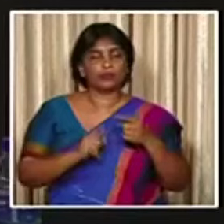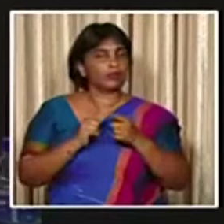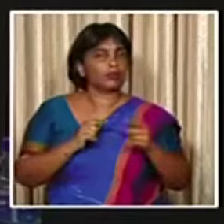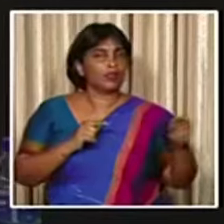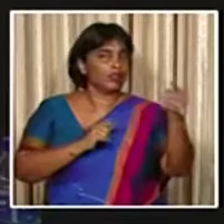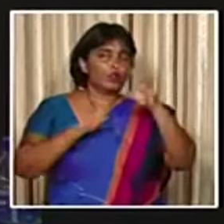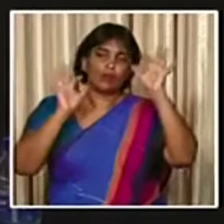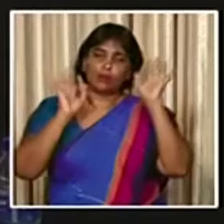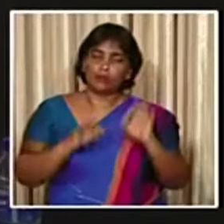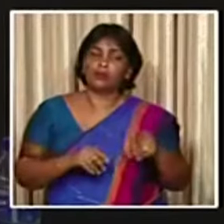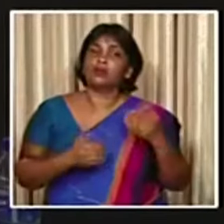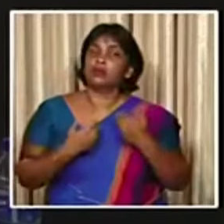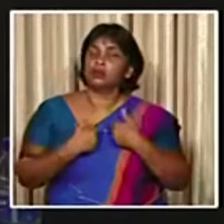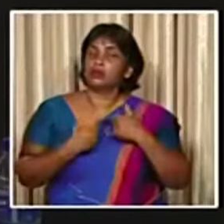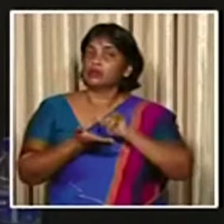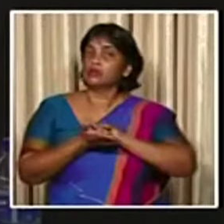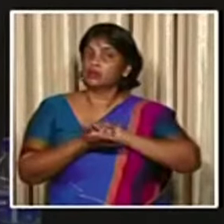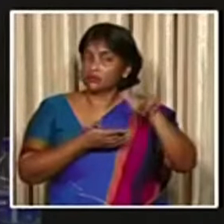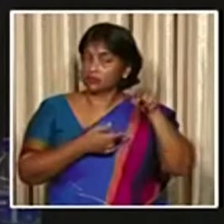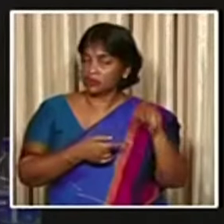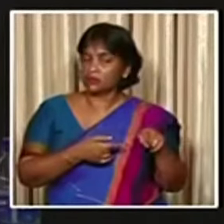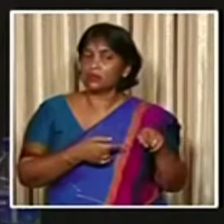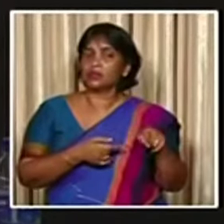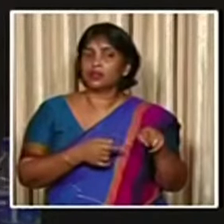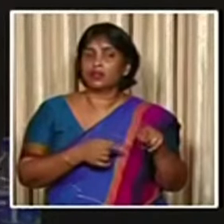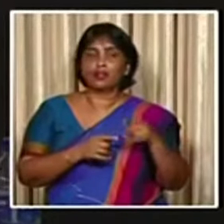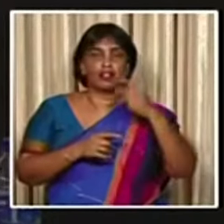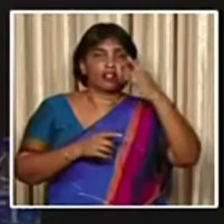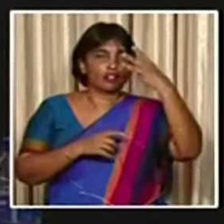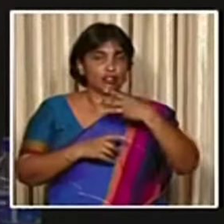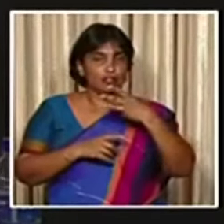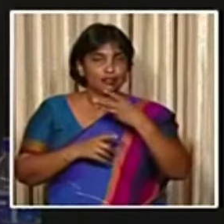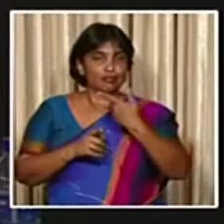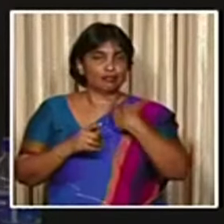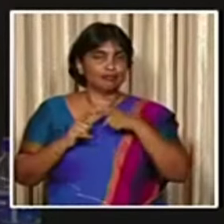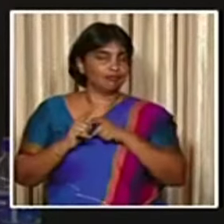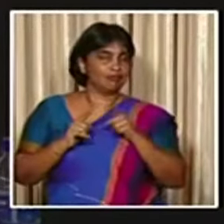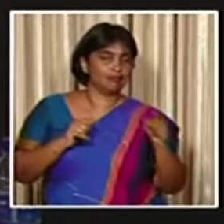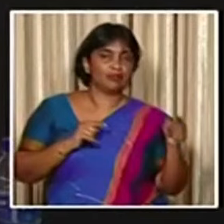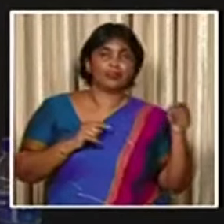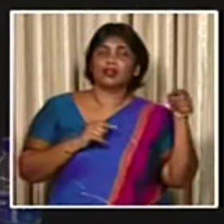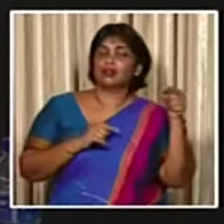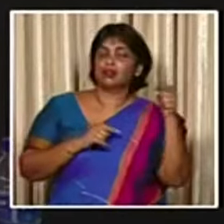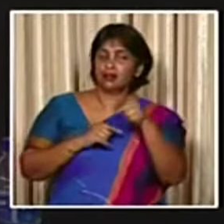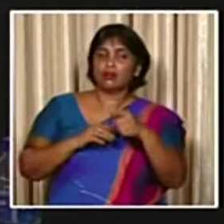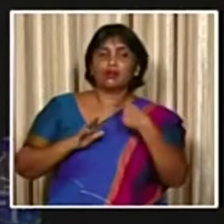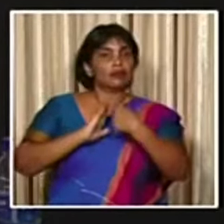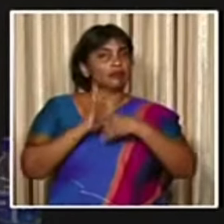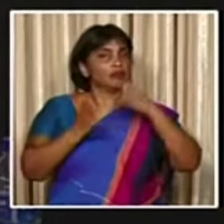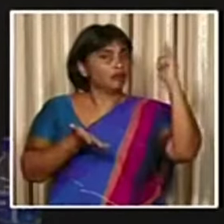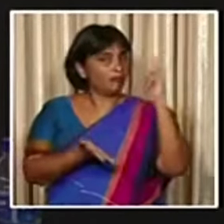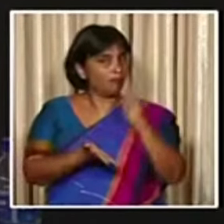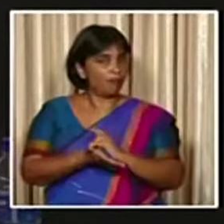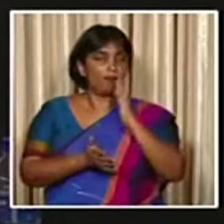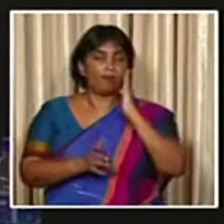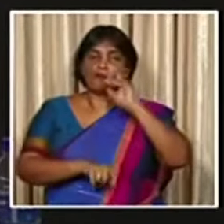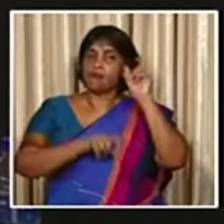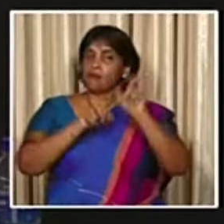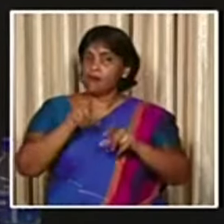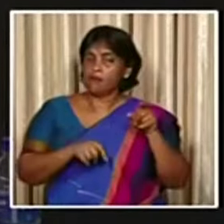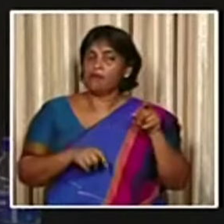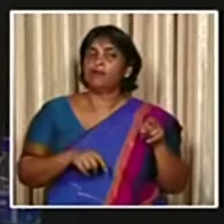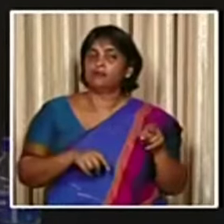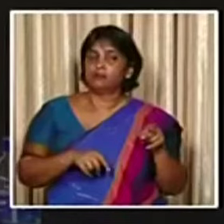හරහා යන්නේ නැතුව අපේ ගුවන්තොටුපළේ මේ තුන්වෙනි පාර්ශවයකට අපේ රටට එන